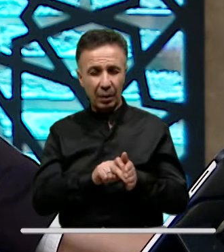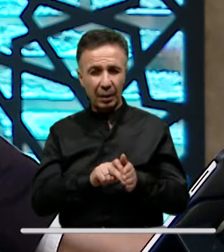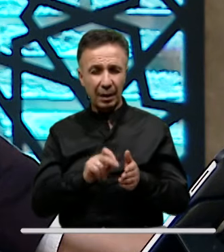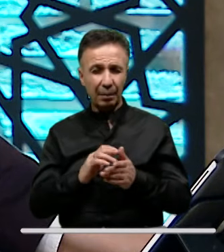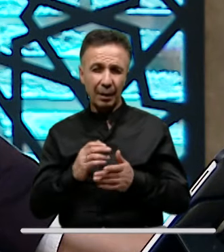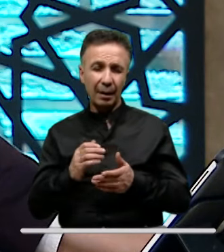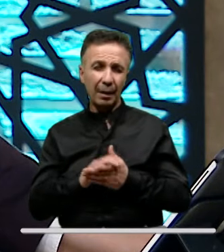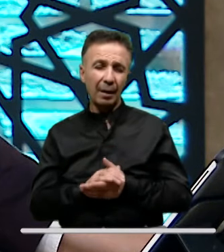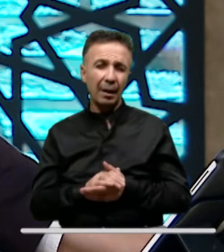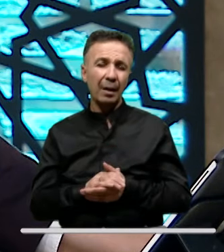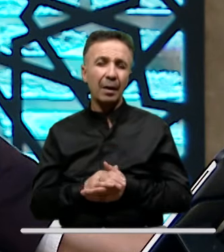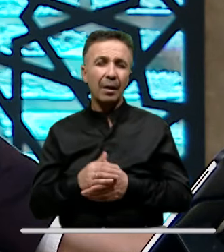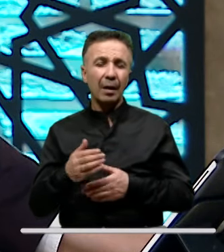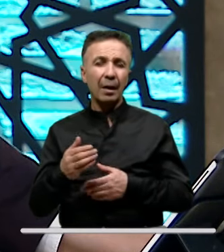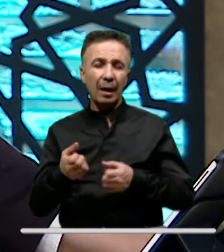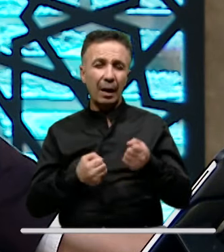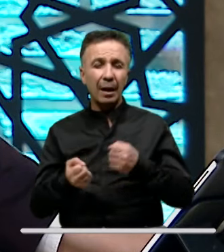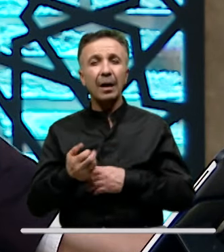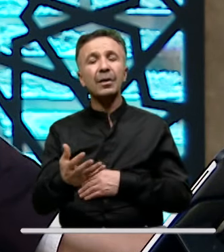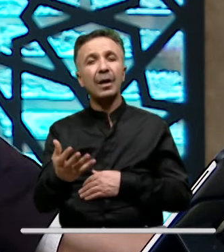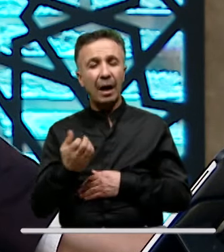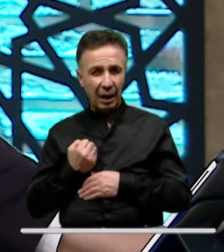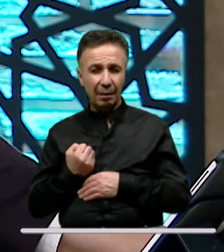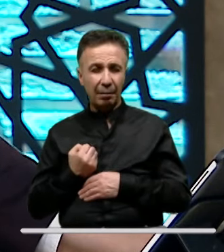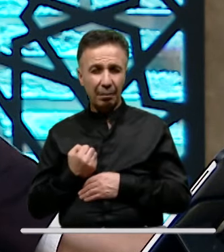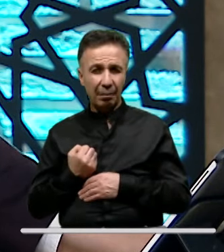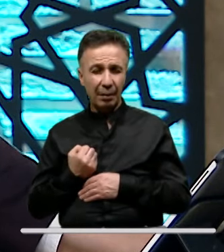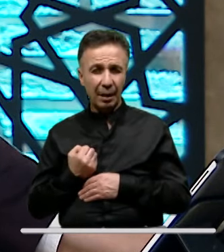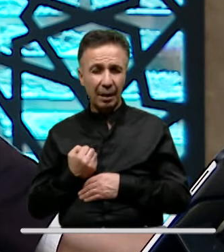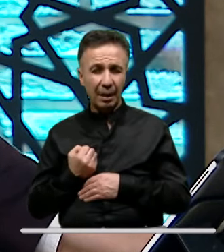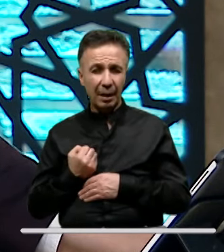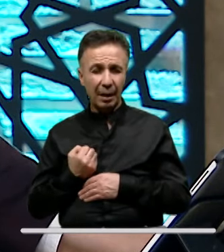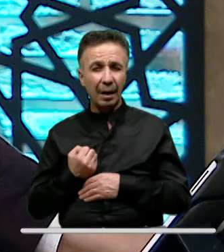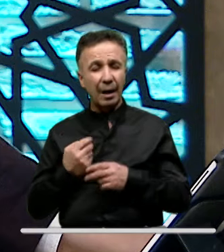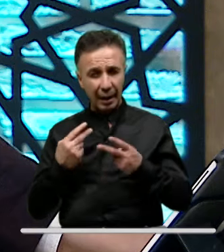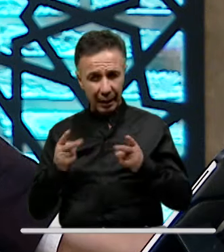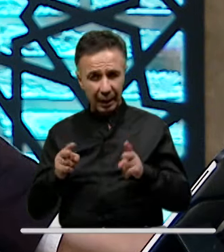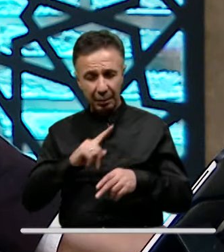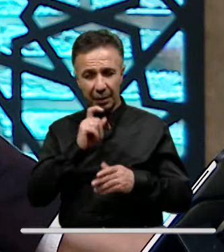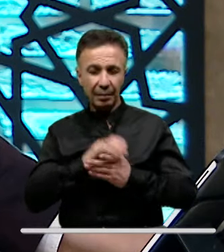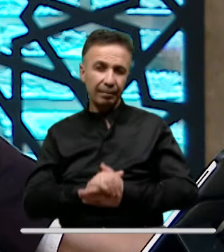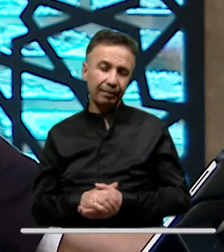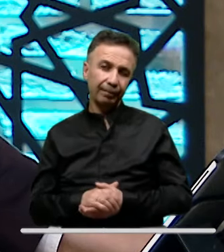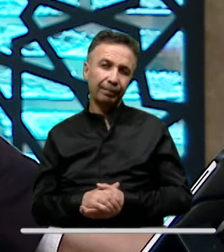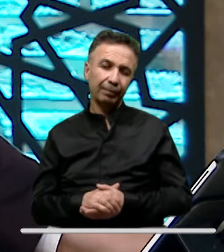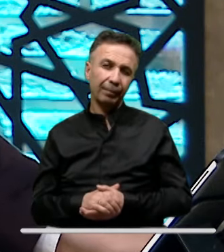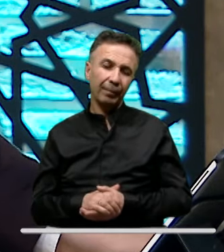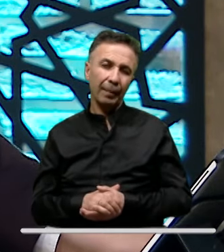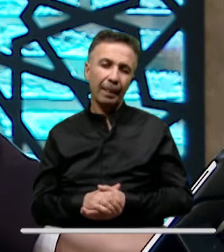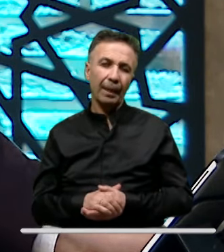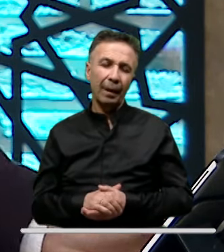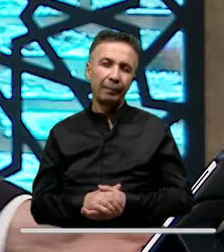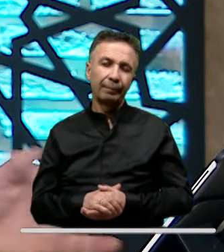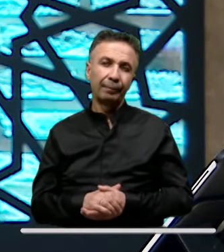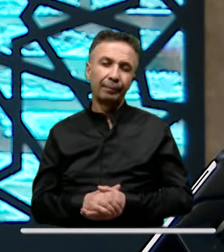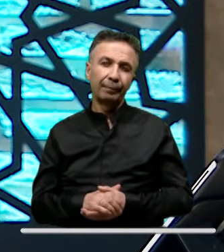sormuş. Raporla ÖTV'siz araç almak hakkında hocamız ne der? Bu durum helal midir, haram mıdır? Ama bu soruya şunu ilave